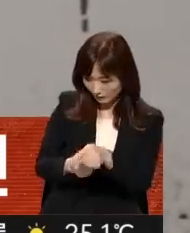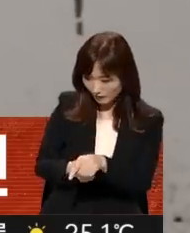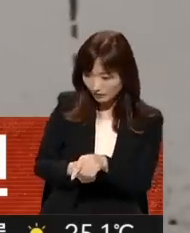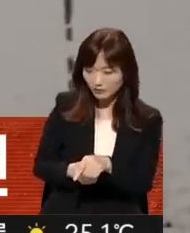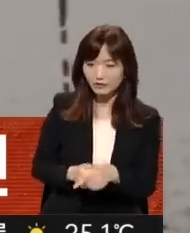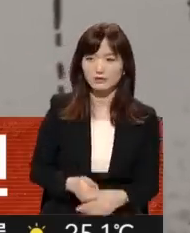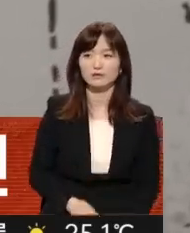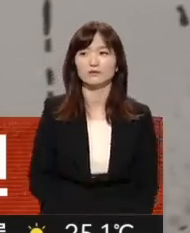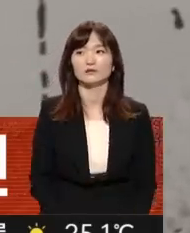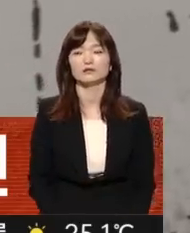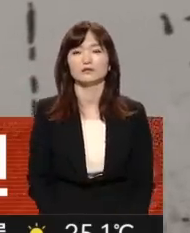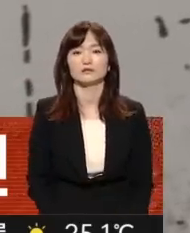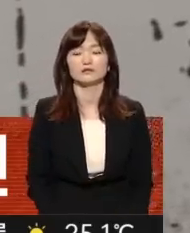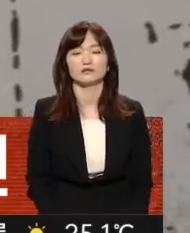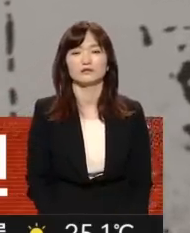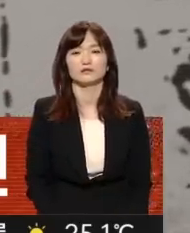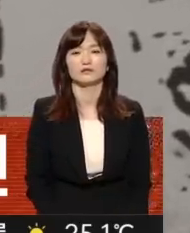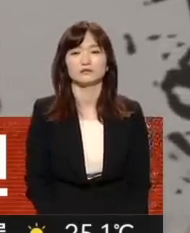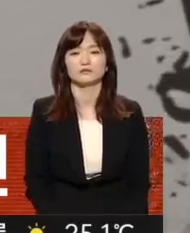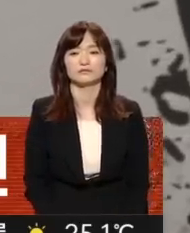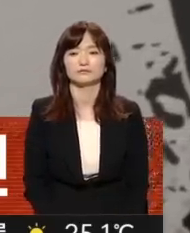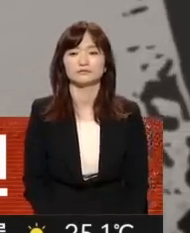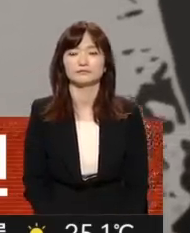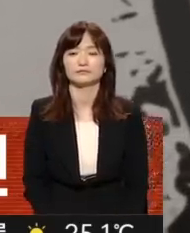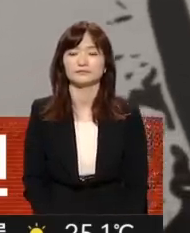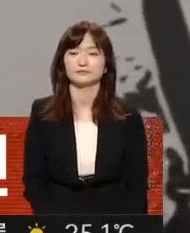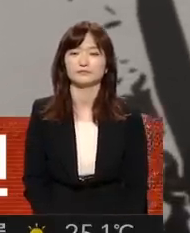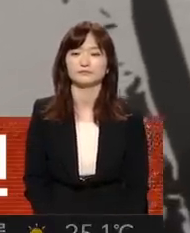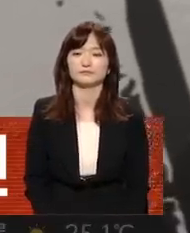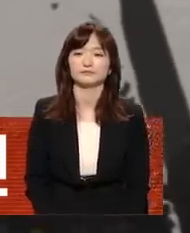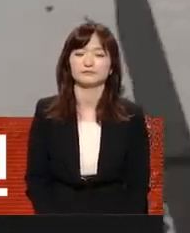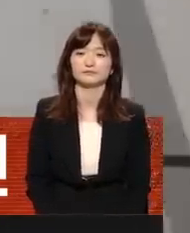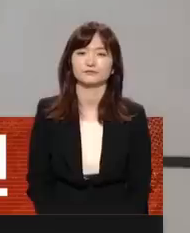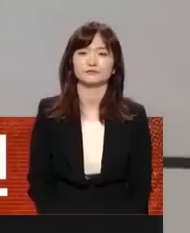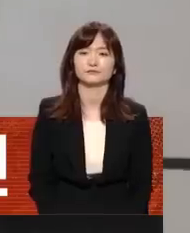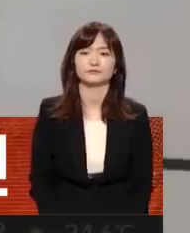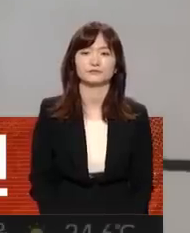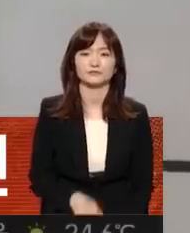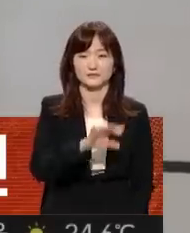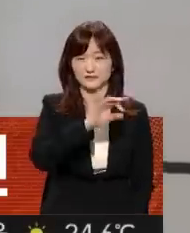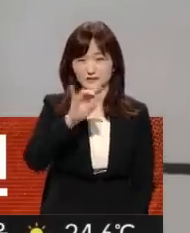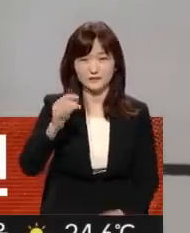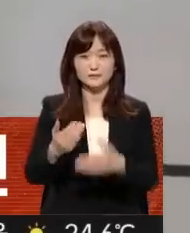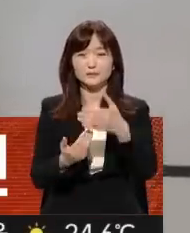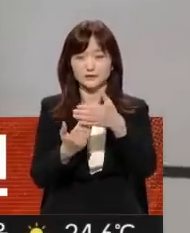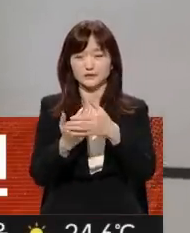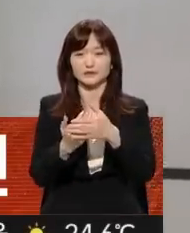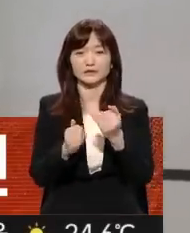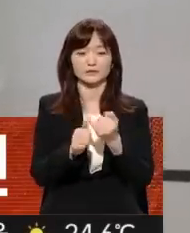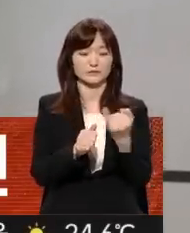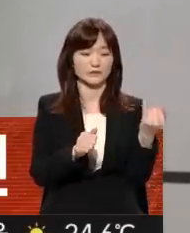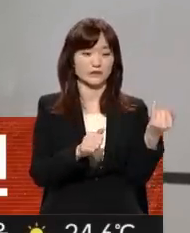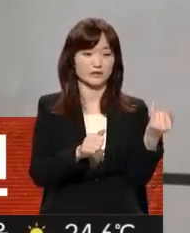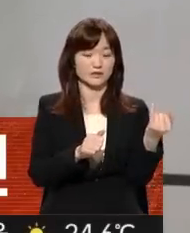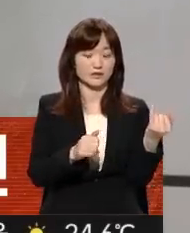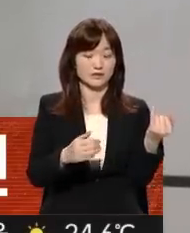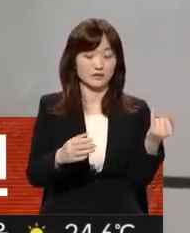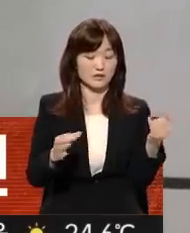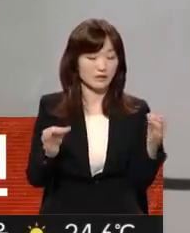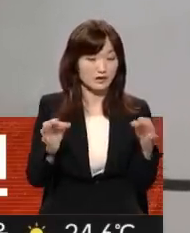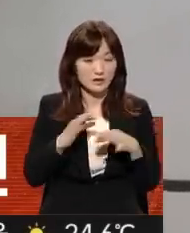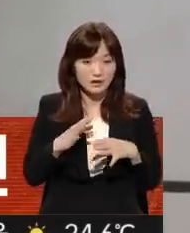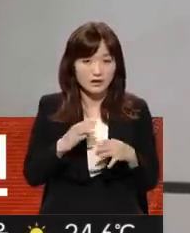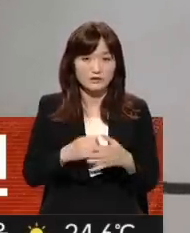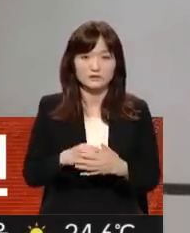아니, 얘기가 다르잖아요. 사실 이제 이런 경우가 가끔씩 이제 발생하는데 부인의 입장에서는 얼마나 청청벽력이겠습니까?